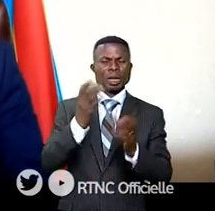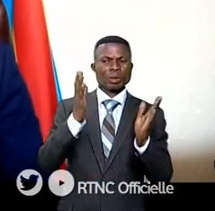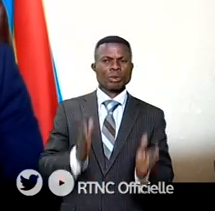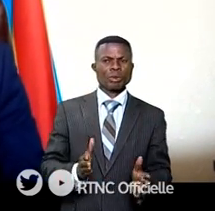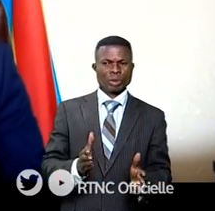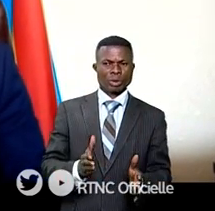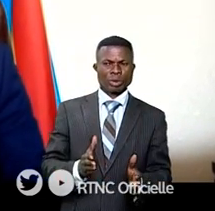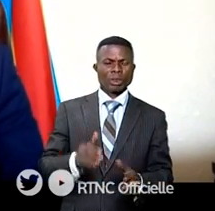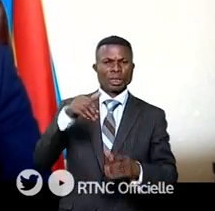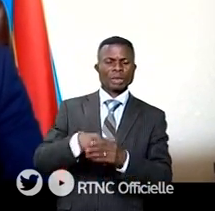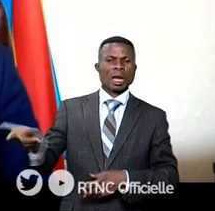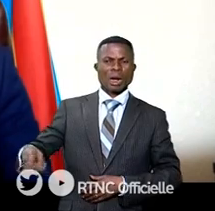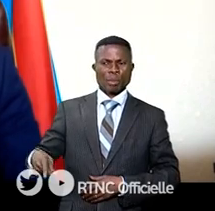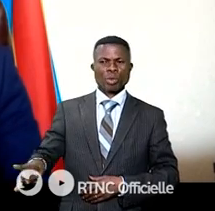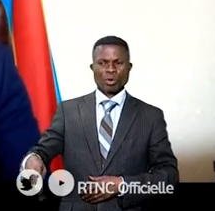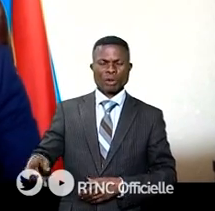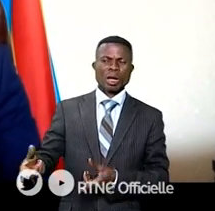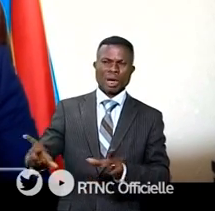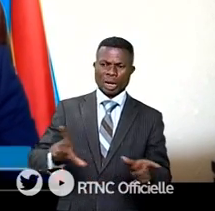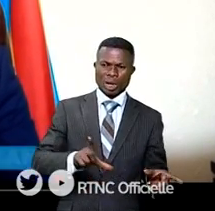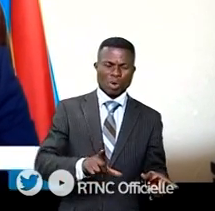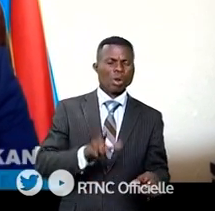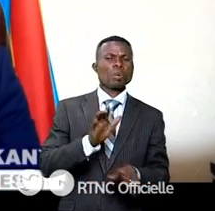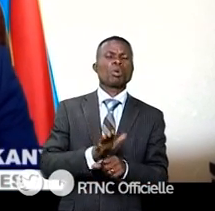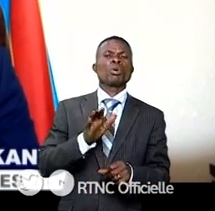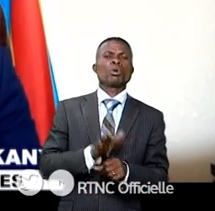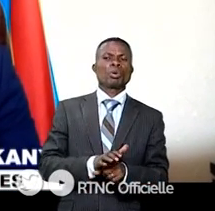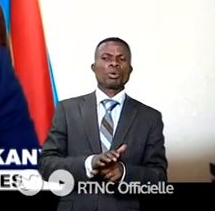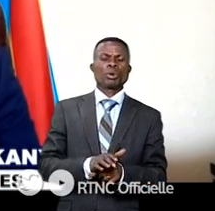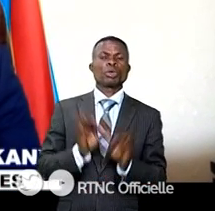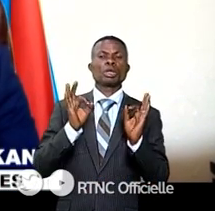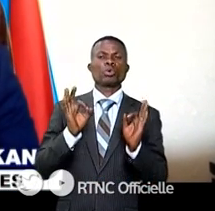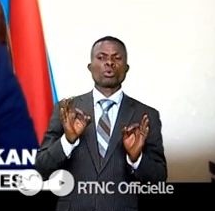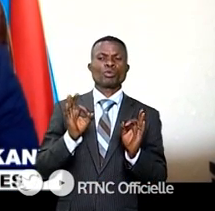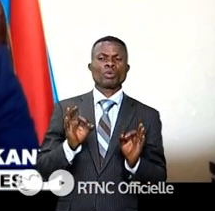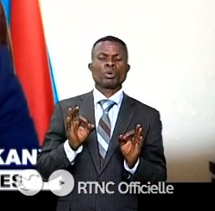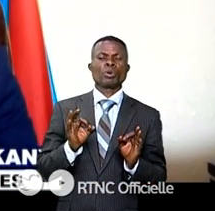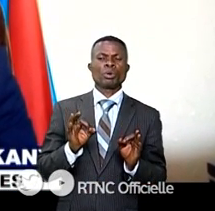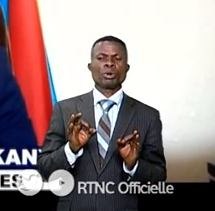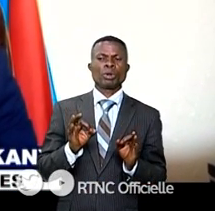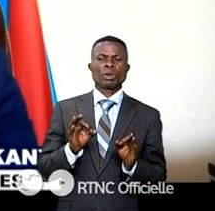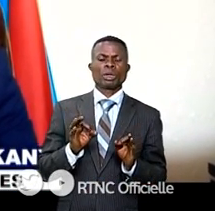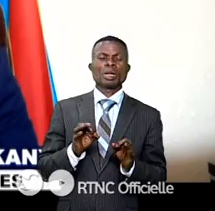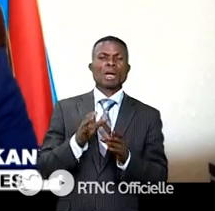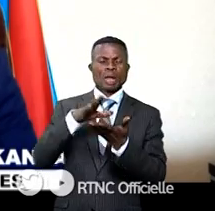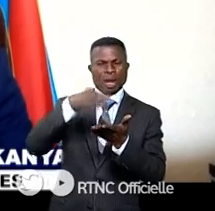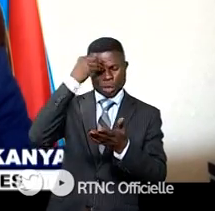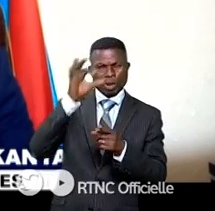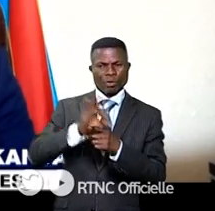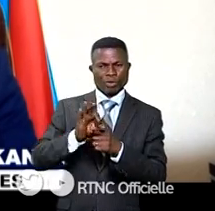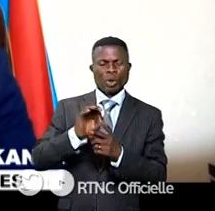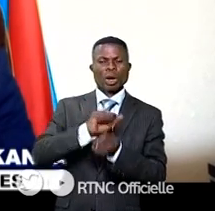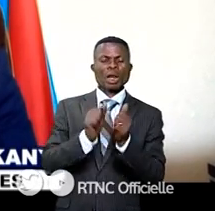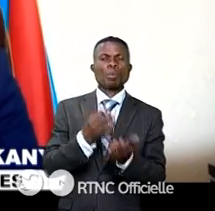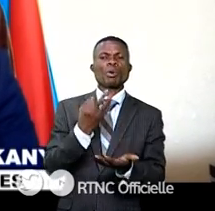est dans la province du Lualaba, en majorité de nouveaux, soit formé en finances publiques